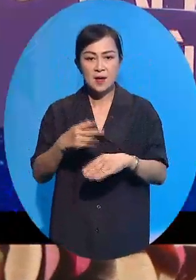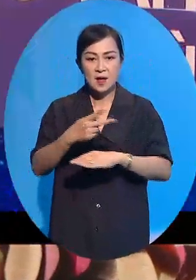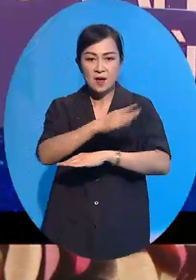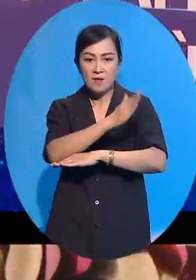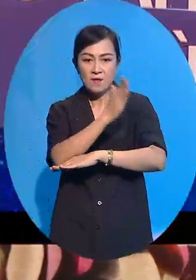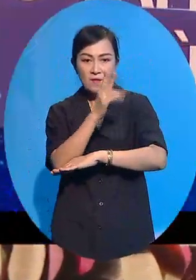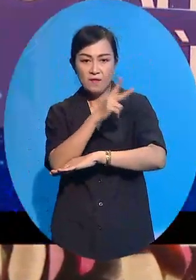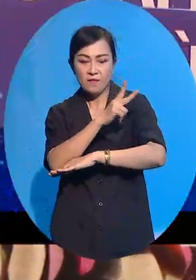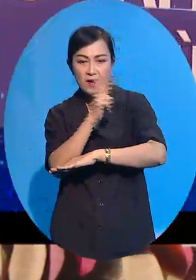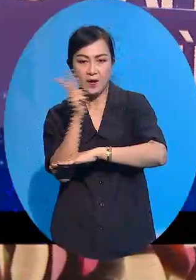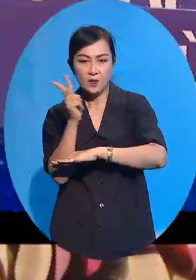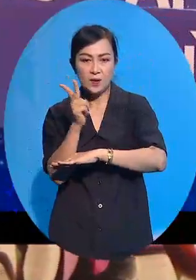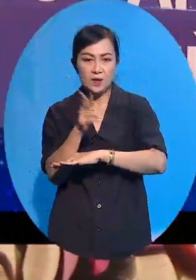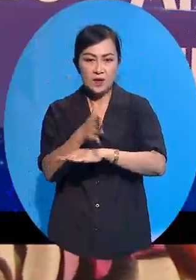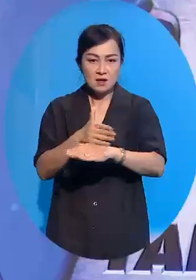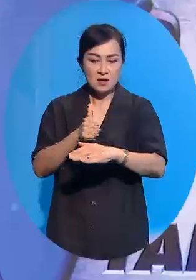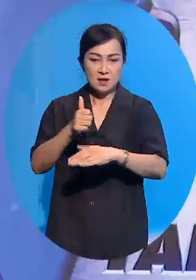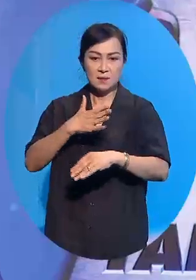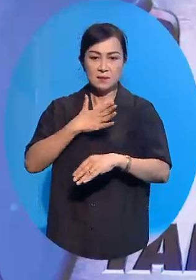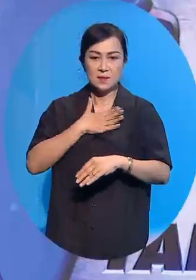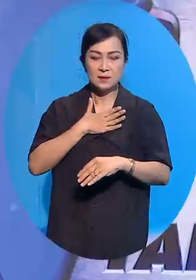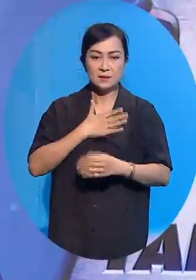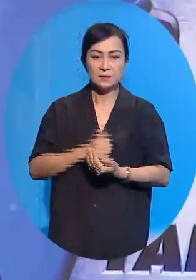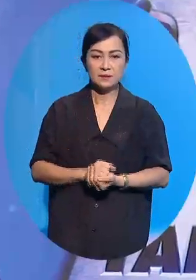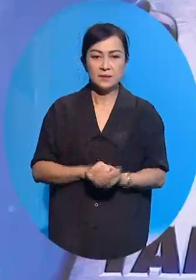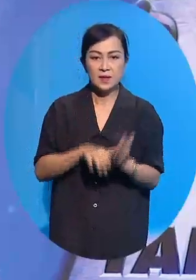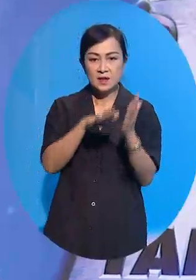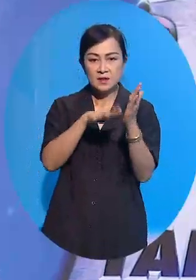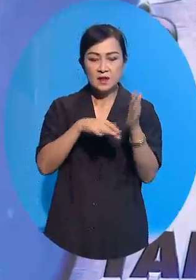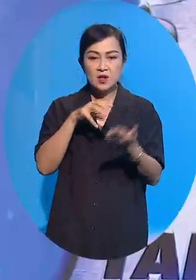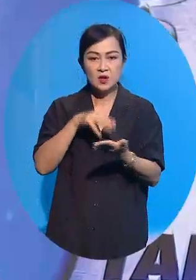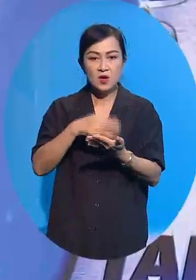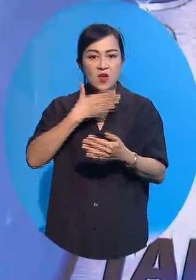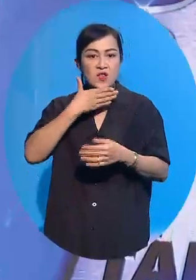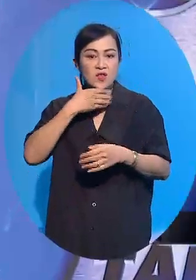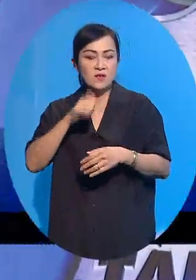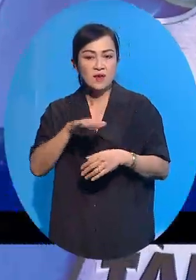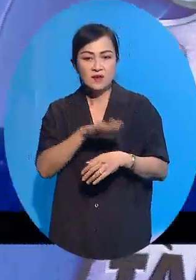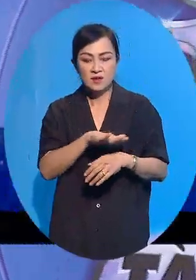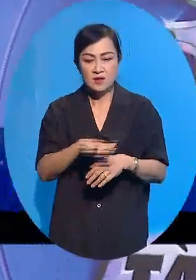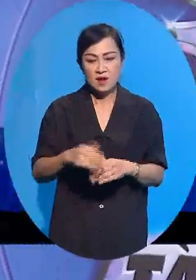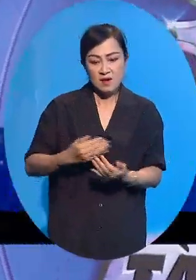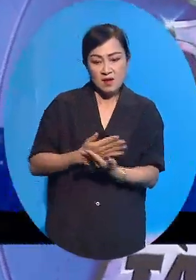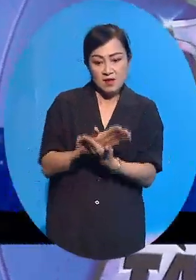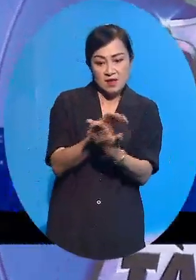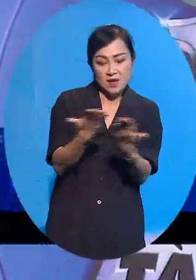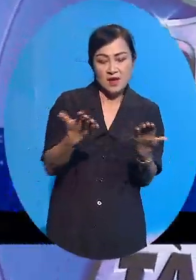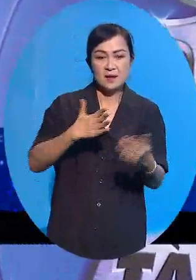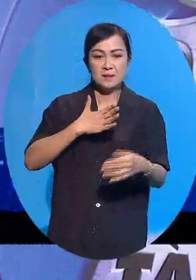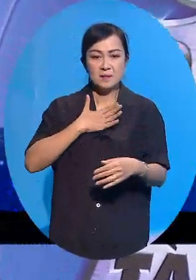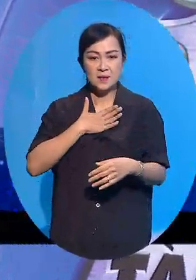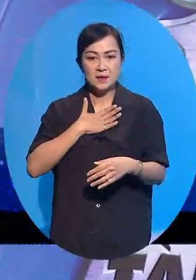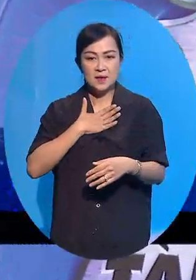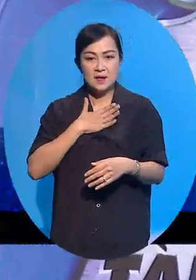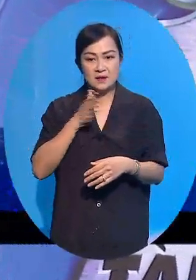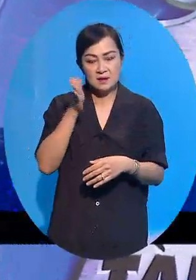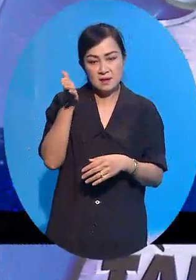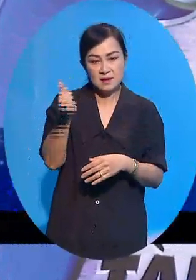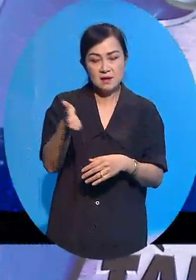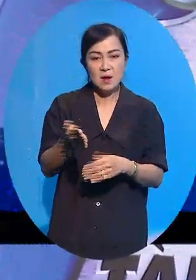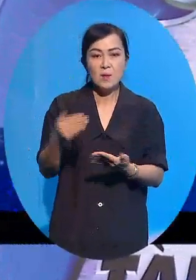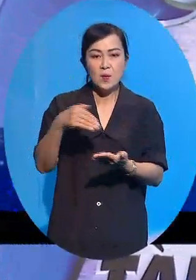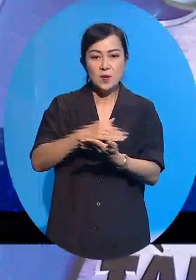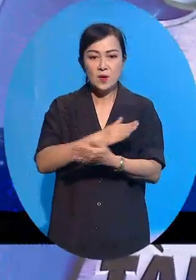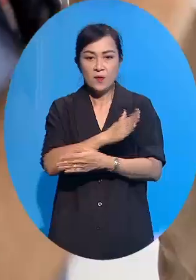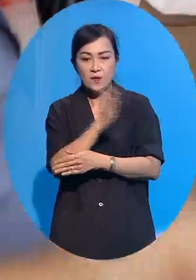được hết cái tài năng của mình. Chương trình là cơ hội tuyệt vời để các thí sinh nhí thể hiện năng khiếu của mình, từ đó được định hướng, bồi dưỡng